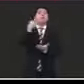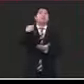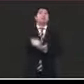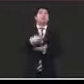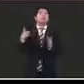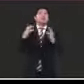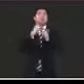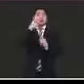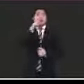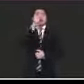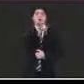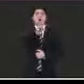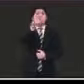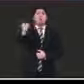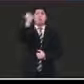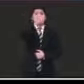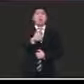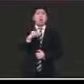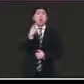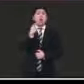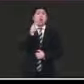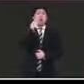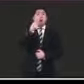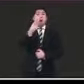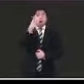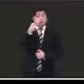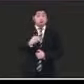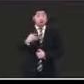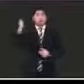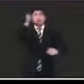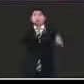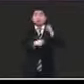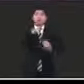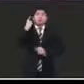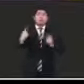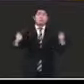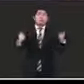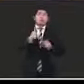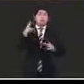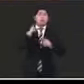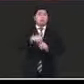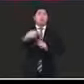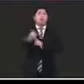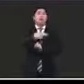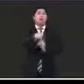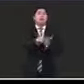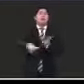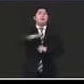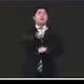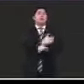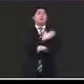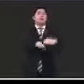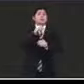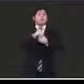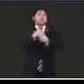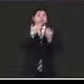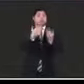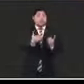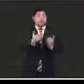11 milyar liraya yaklaşan Eser ve hizmetlerin Balıkesirli vatandaşlarımıza